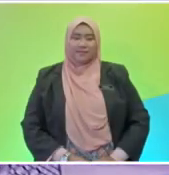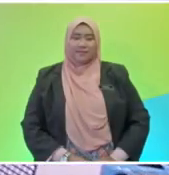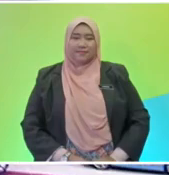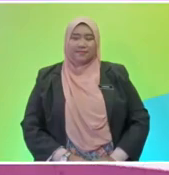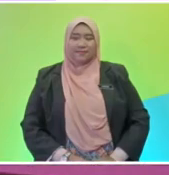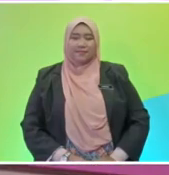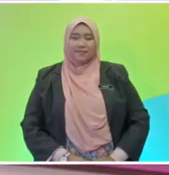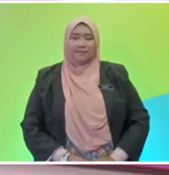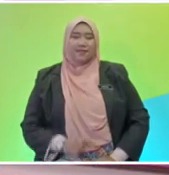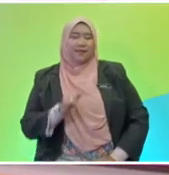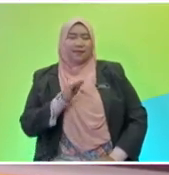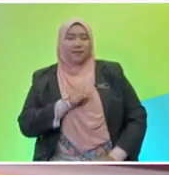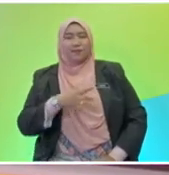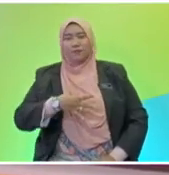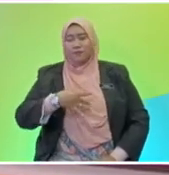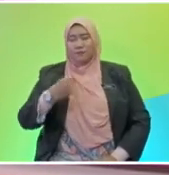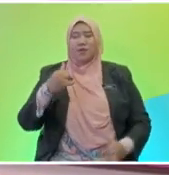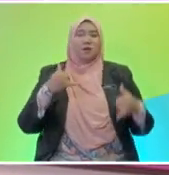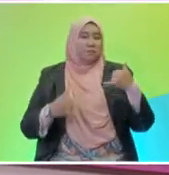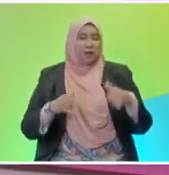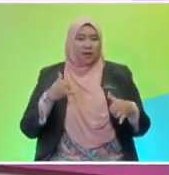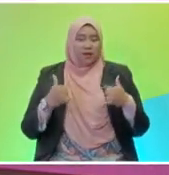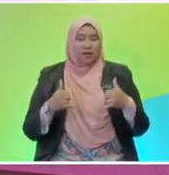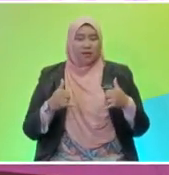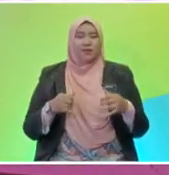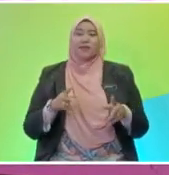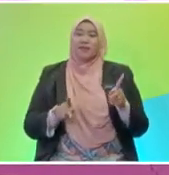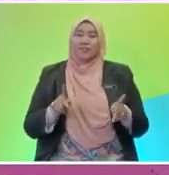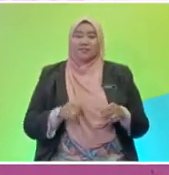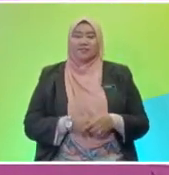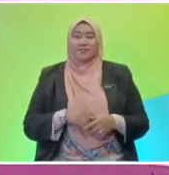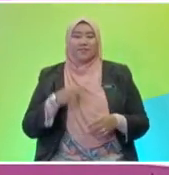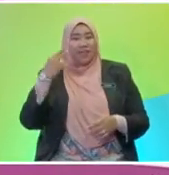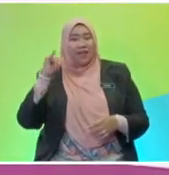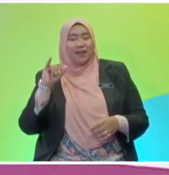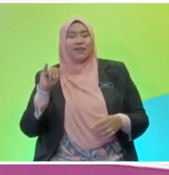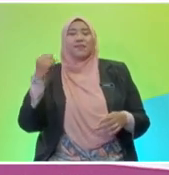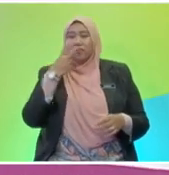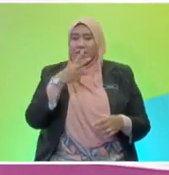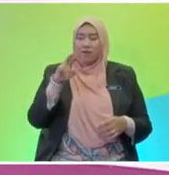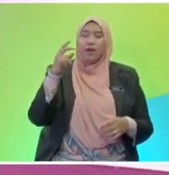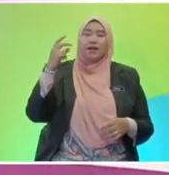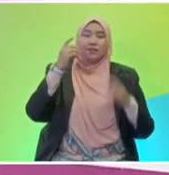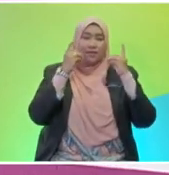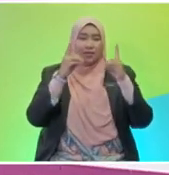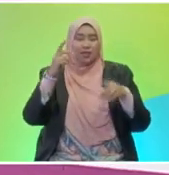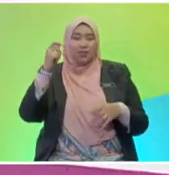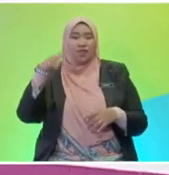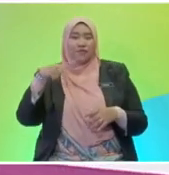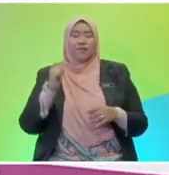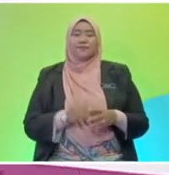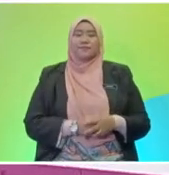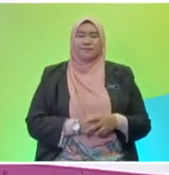Saya suka betul bermain yang keriting mainan eh hai semua anda sudah menonton di Net TVN sekarang kita dalam